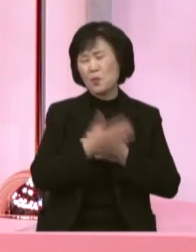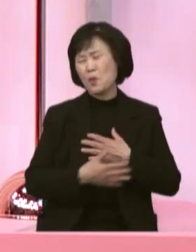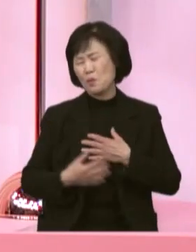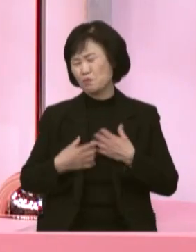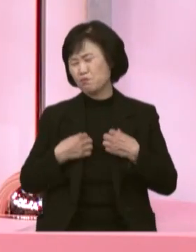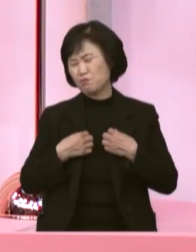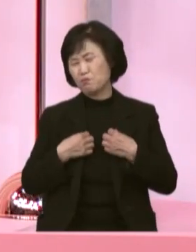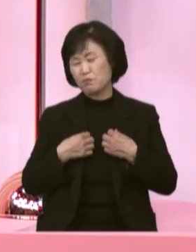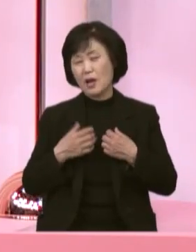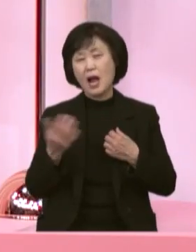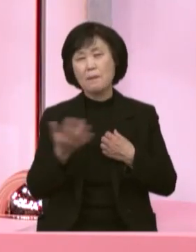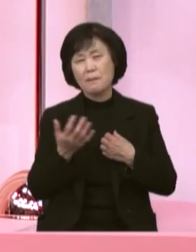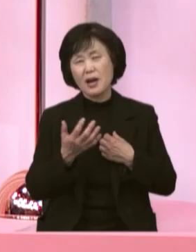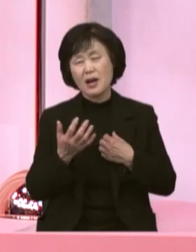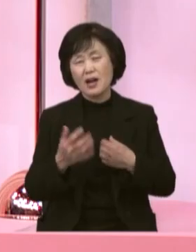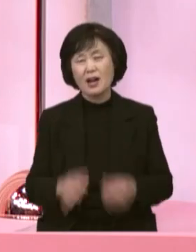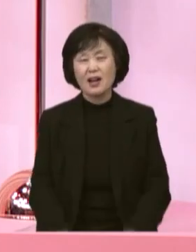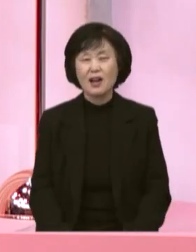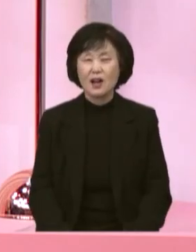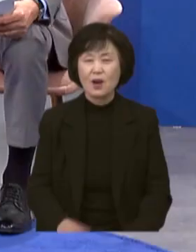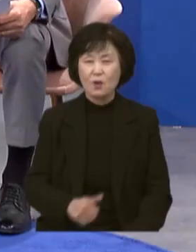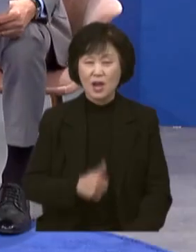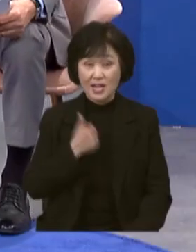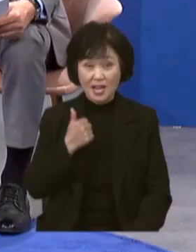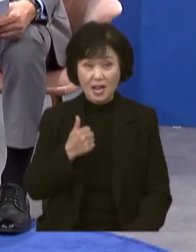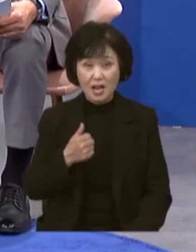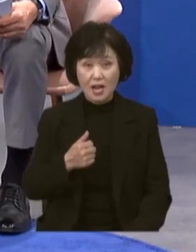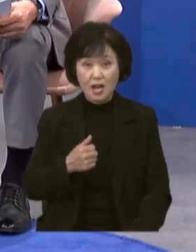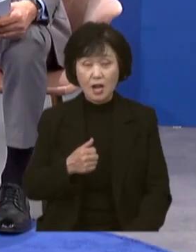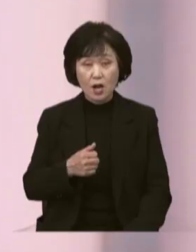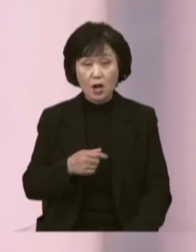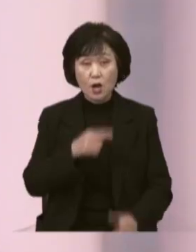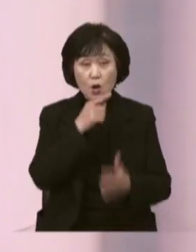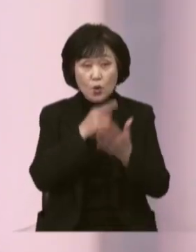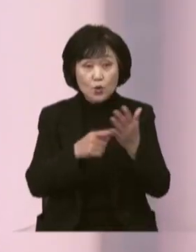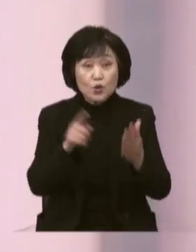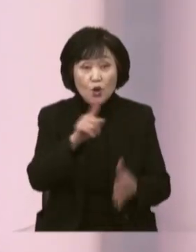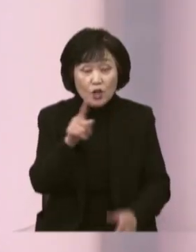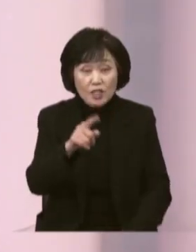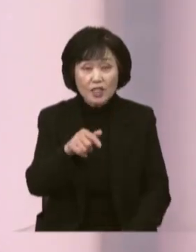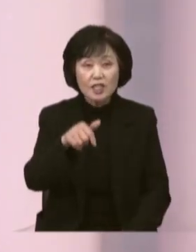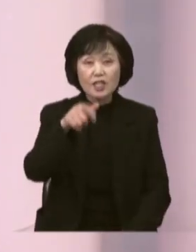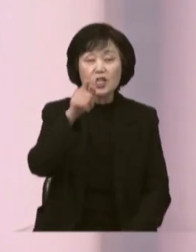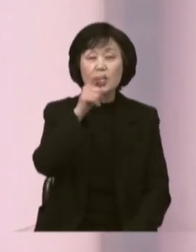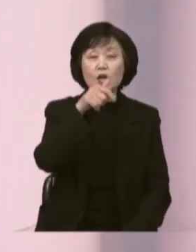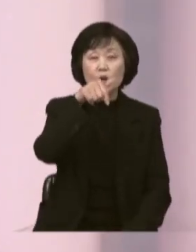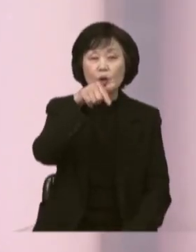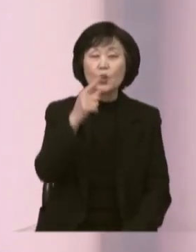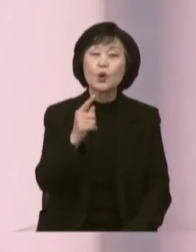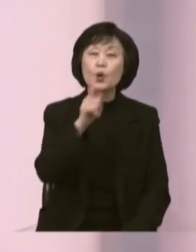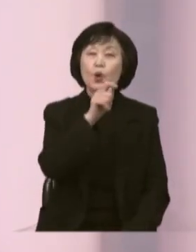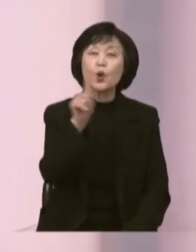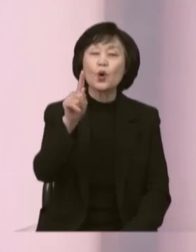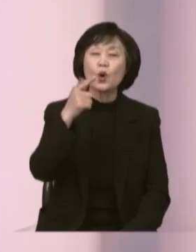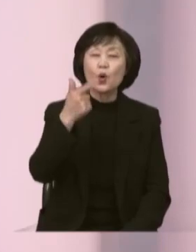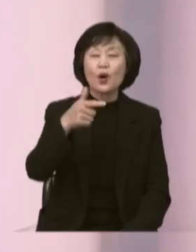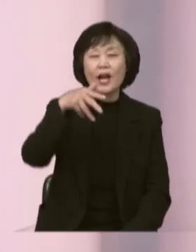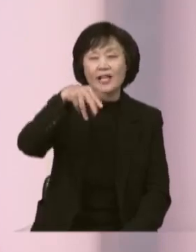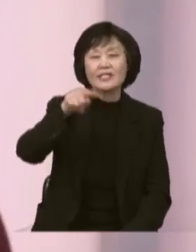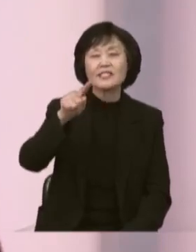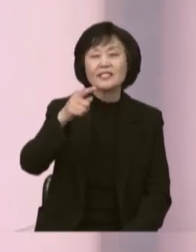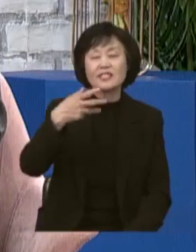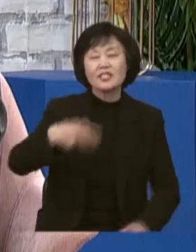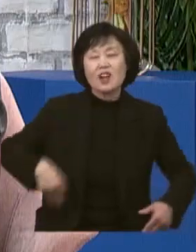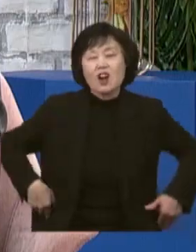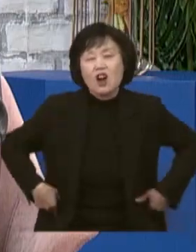진짜 화가 나. 아니요 어떻게 수술을 어디를 하신 거예요? 고관절 수술했어요. 작년에? 작년 12월